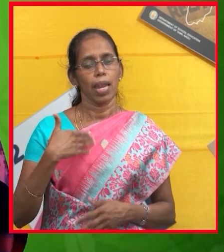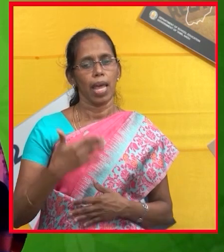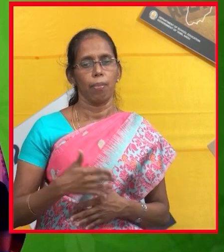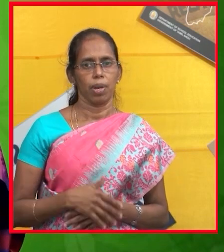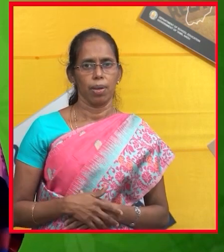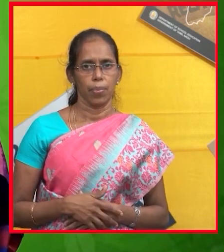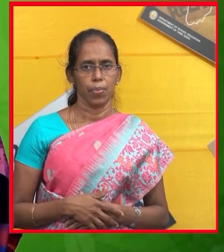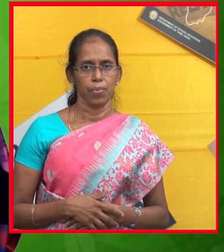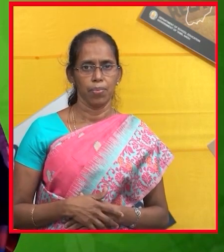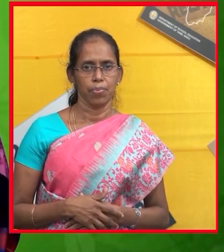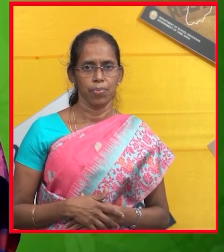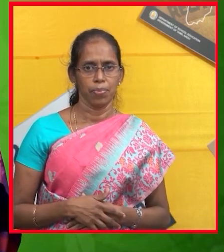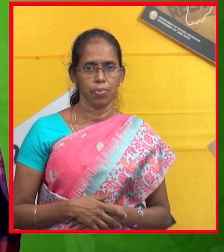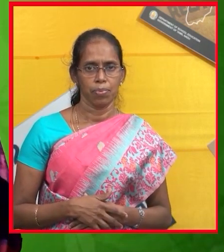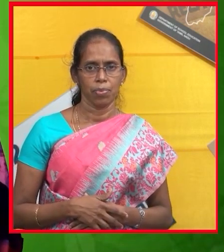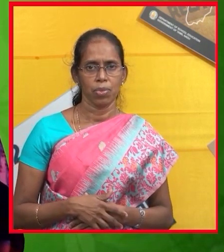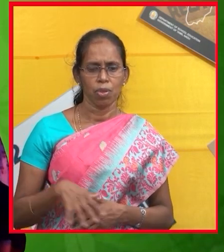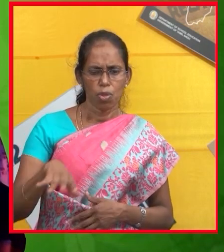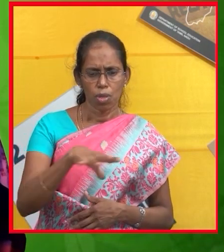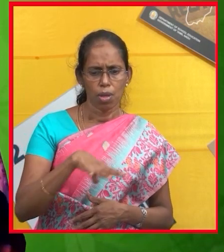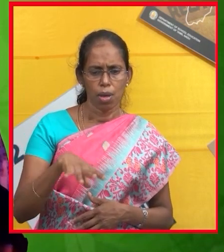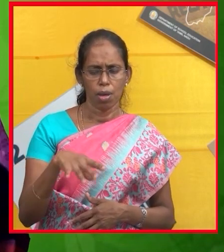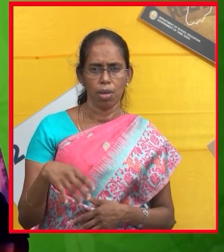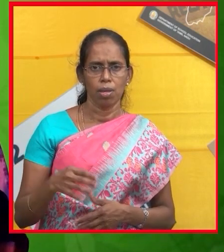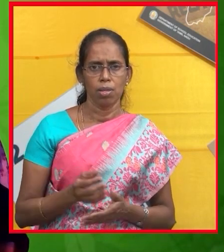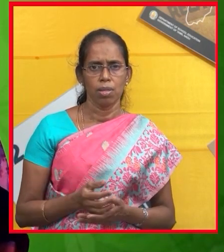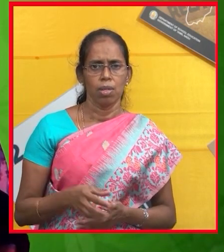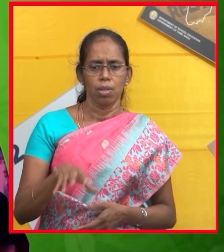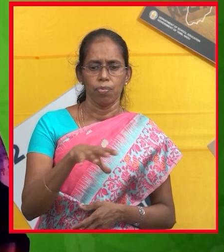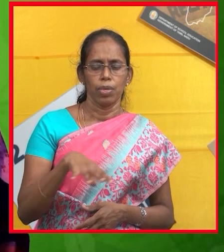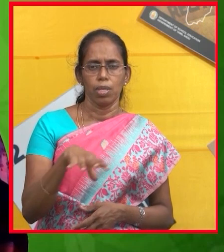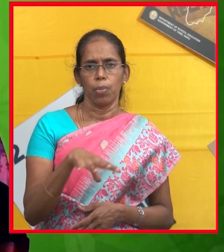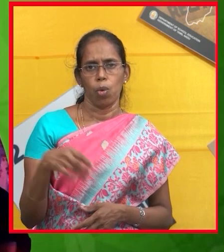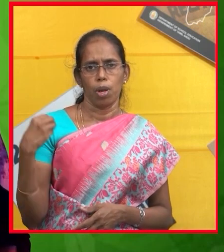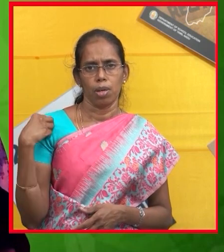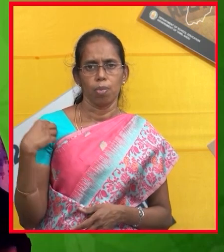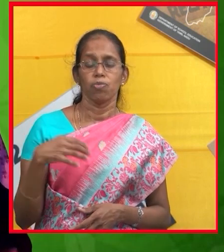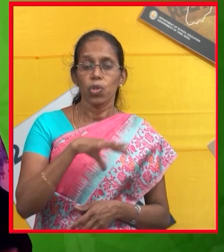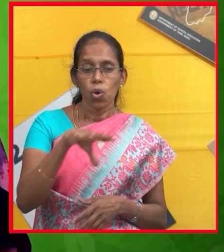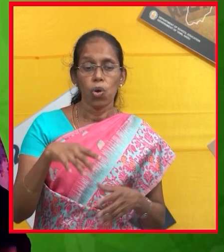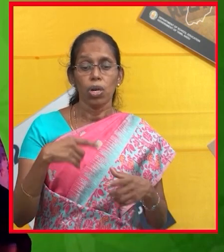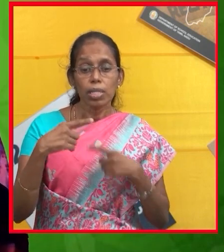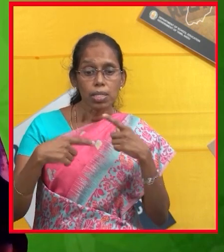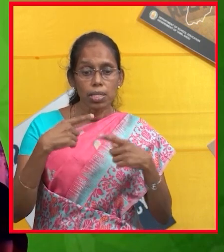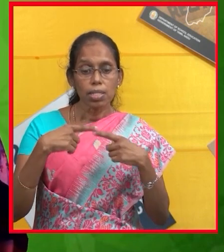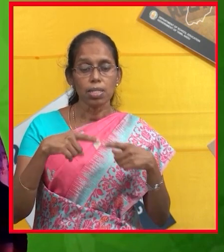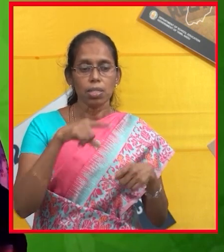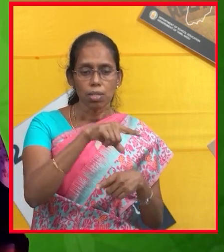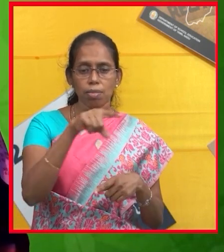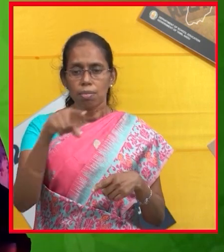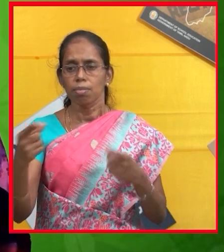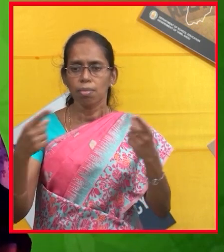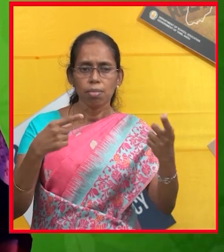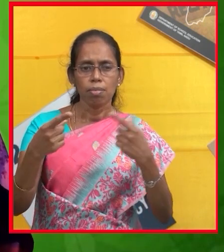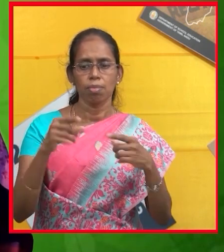பண்ணிக்கிட்டோம். ஆனால் ஒரு சூழ்நிலை வந்து அந்த பயணத்தில் ஏற்படும் போது கலந்து பேசி அந்த சூழ்நிலைக்கு